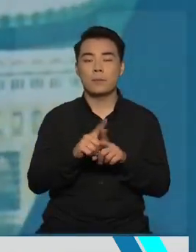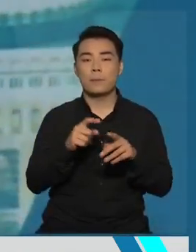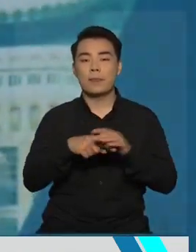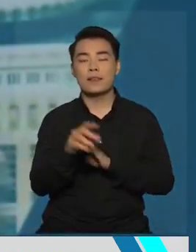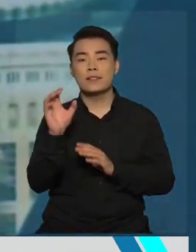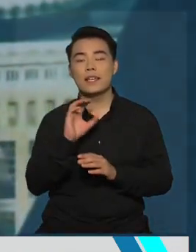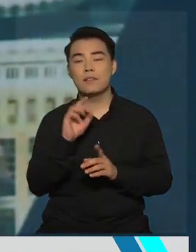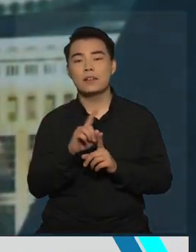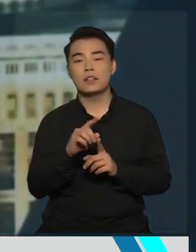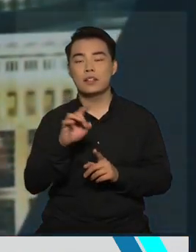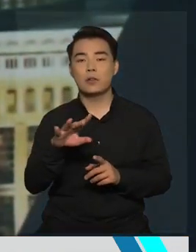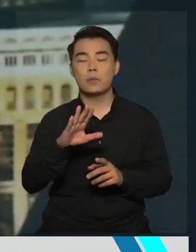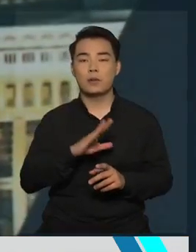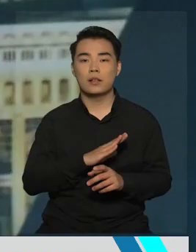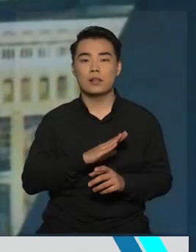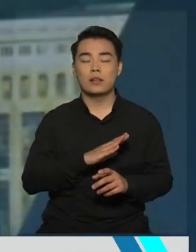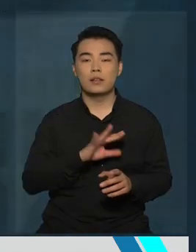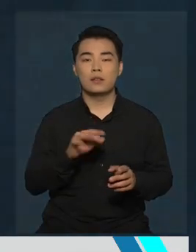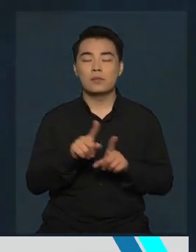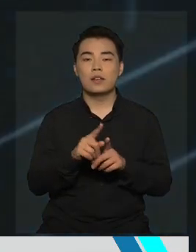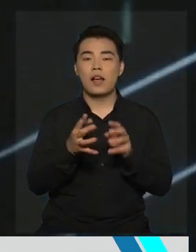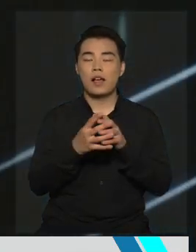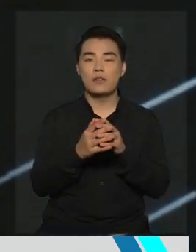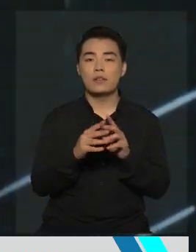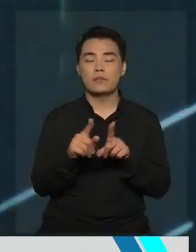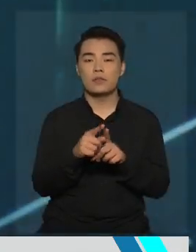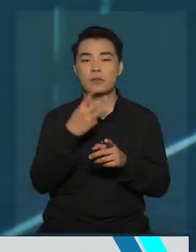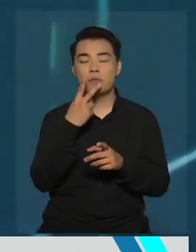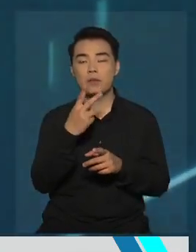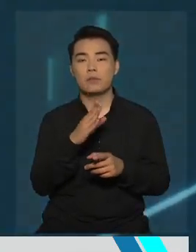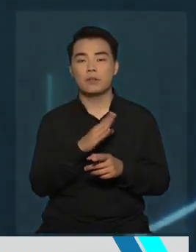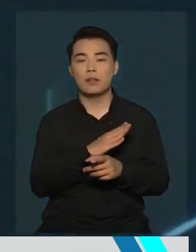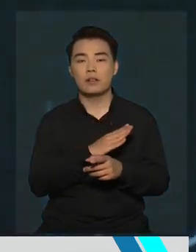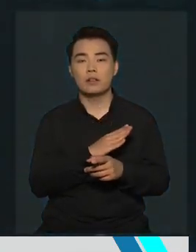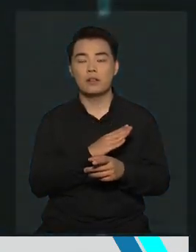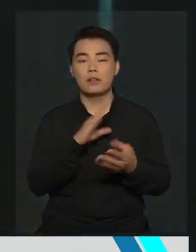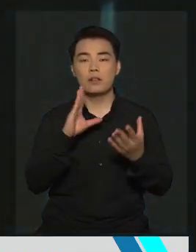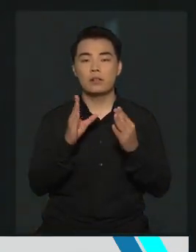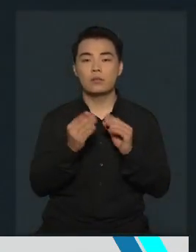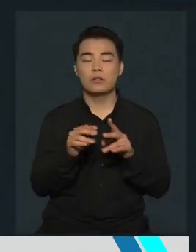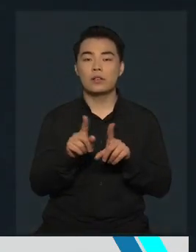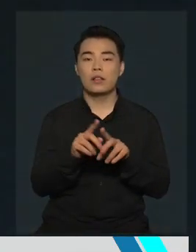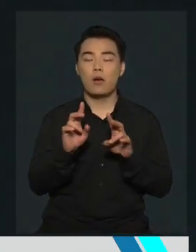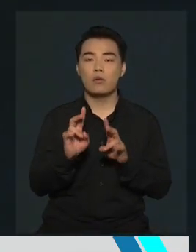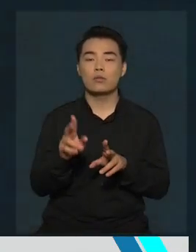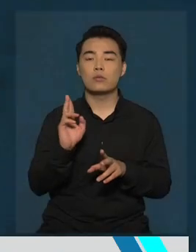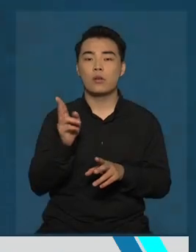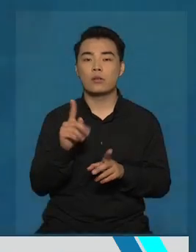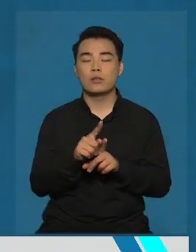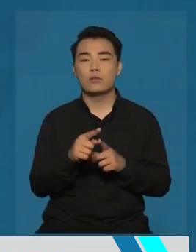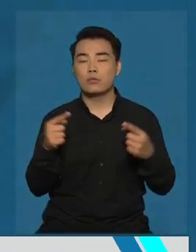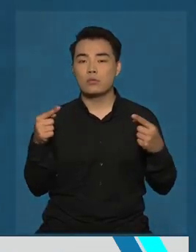региона, и мы видим, что приграничные наши села в буквальном смысле находятся там под